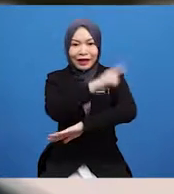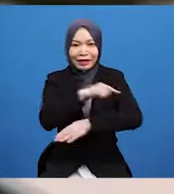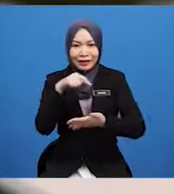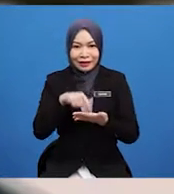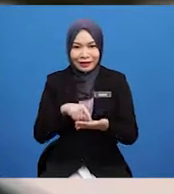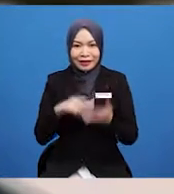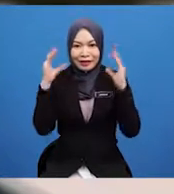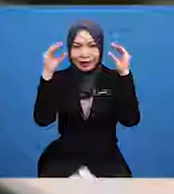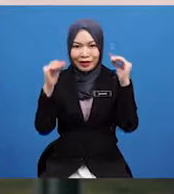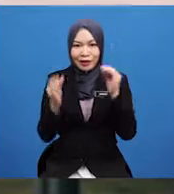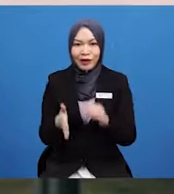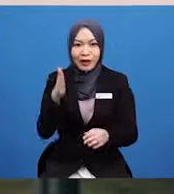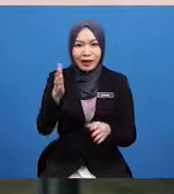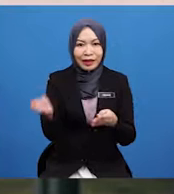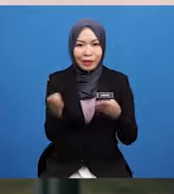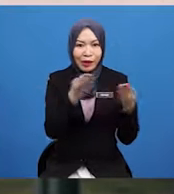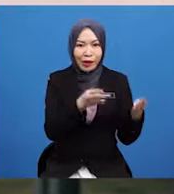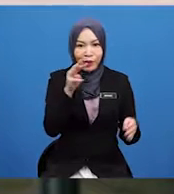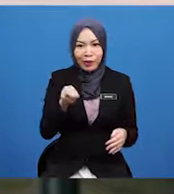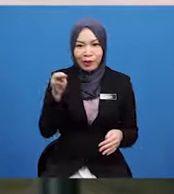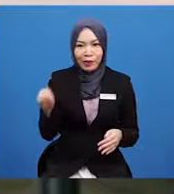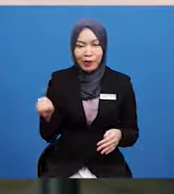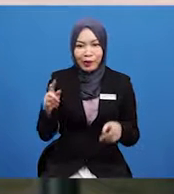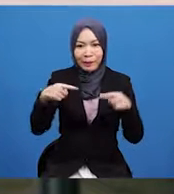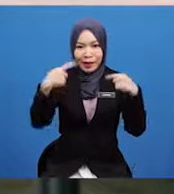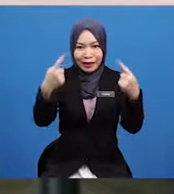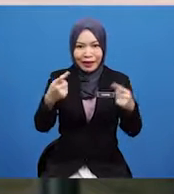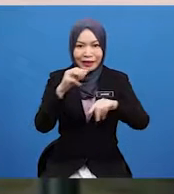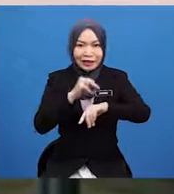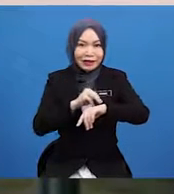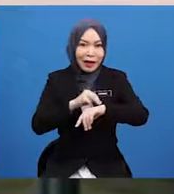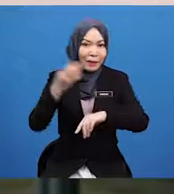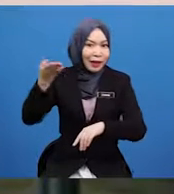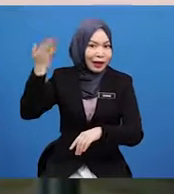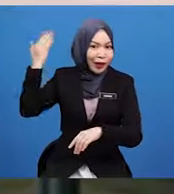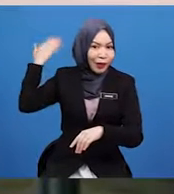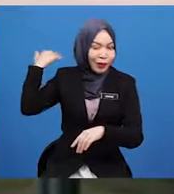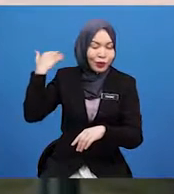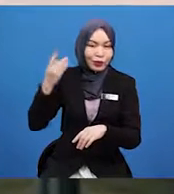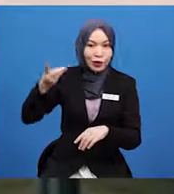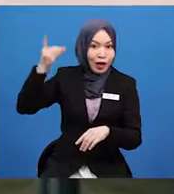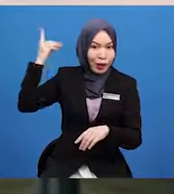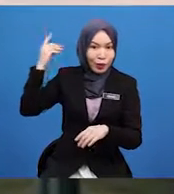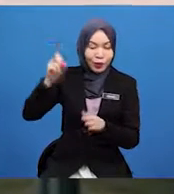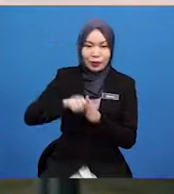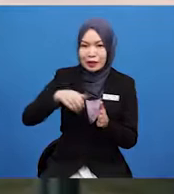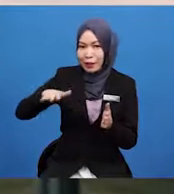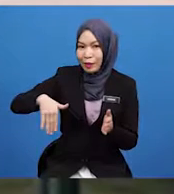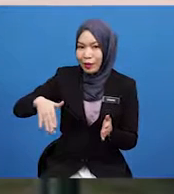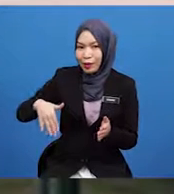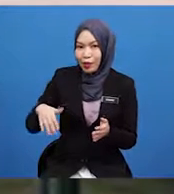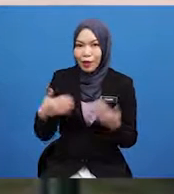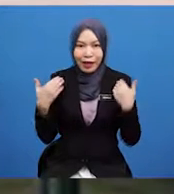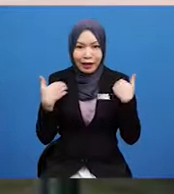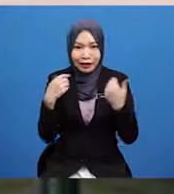balik ke zaman dahulu zaman sebelum manusia mengenali tulisan dimana huruf dan abjad